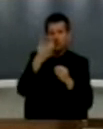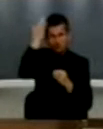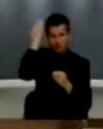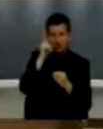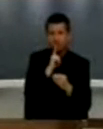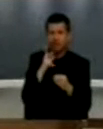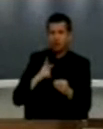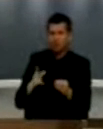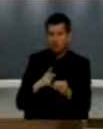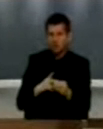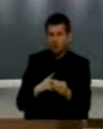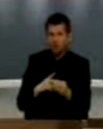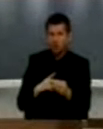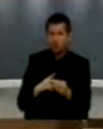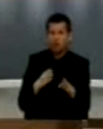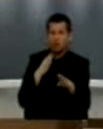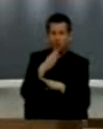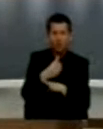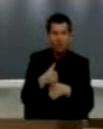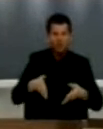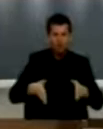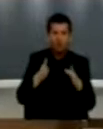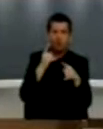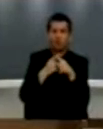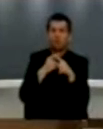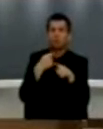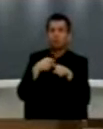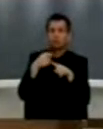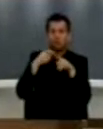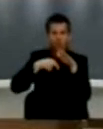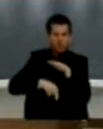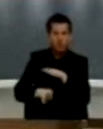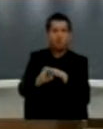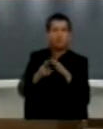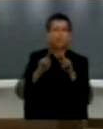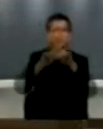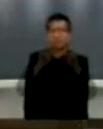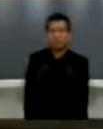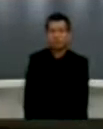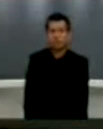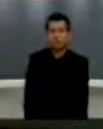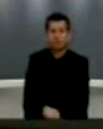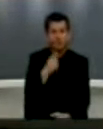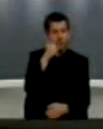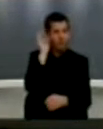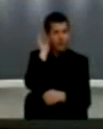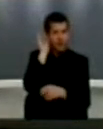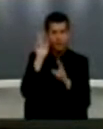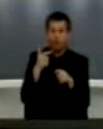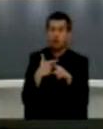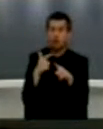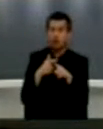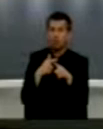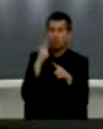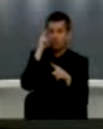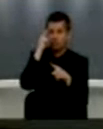atyre qytetarëve për kyçe në rrugë apo rehabilitimin e nënkalimeve aktuale për automjetet. Faleminderit. Zoti Ministër, mund tjetë arsye